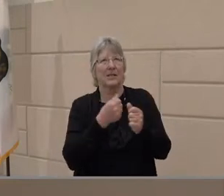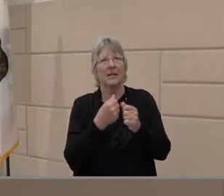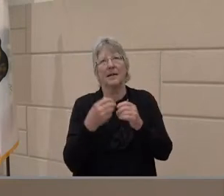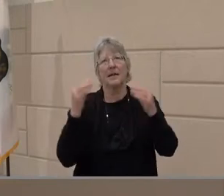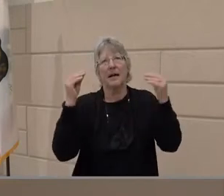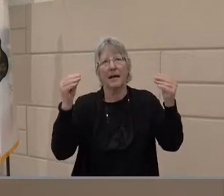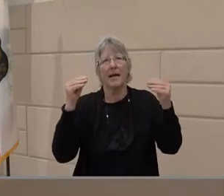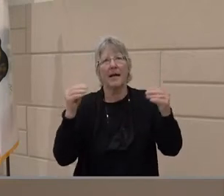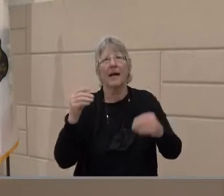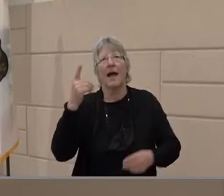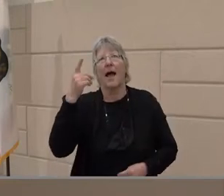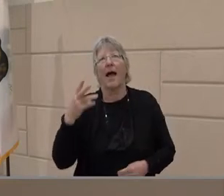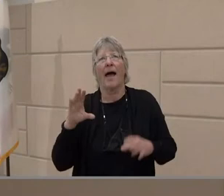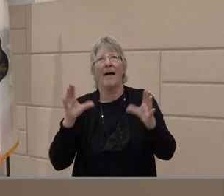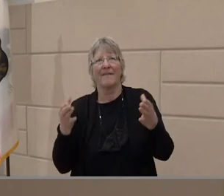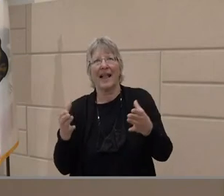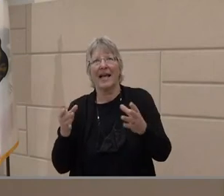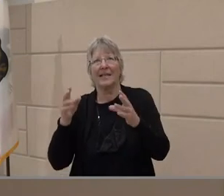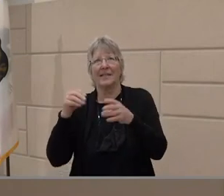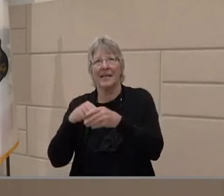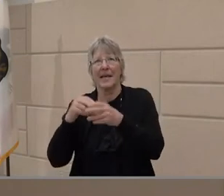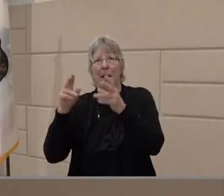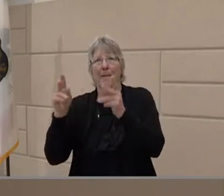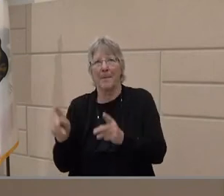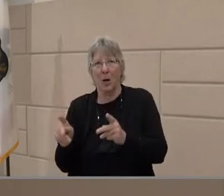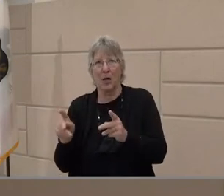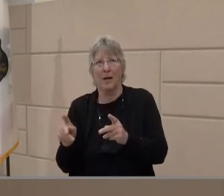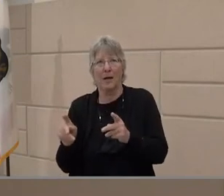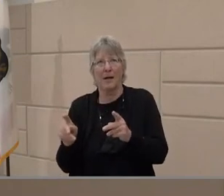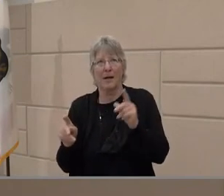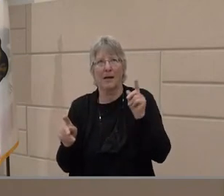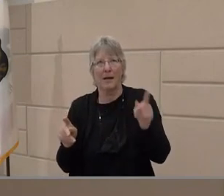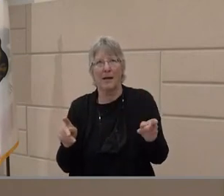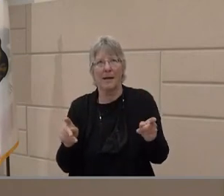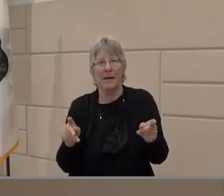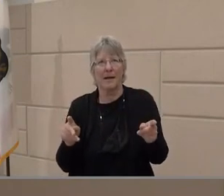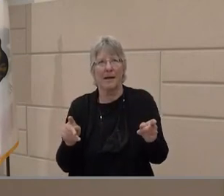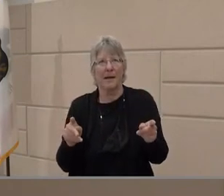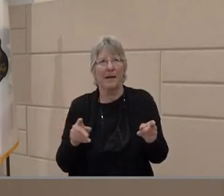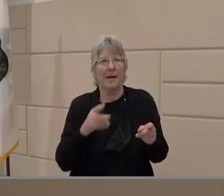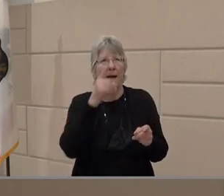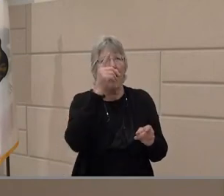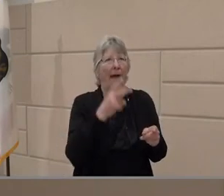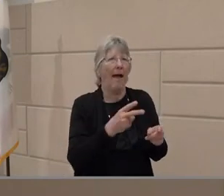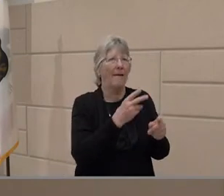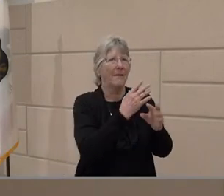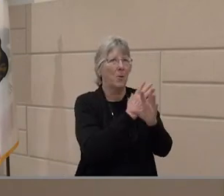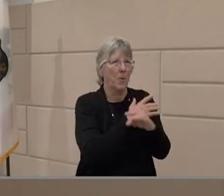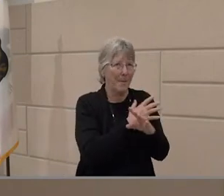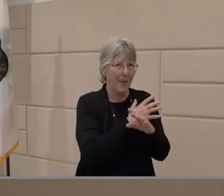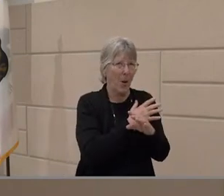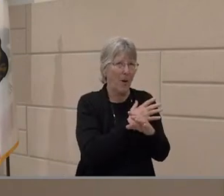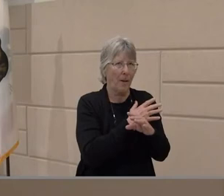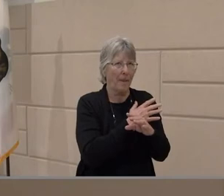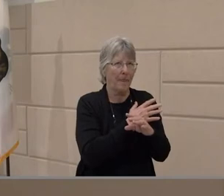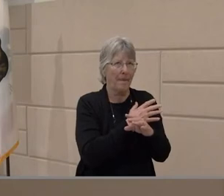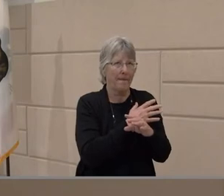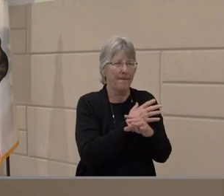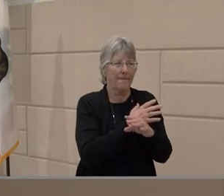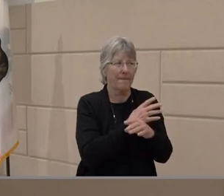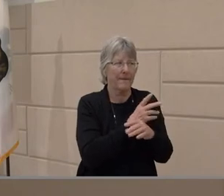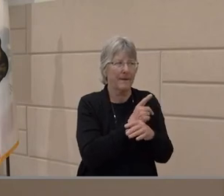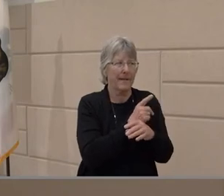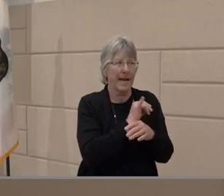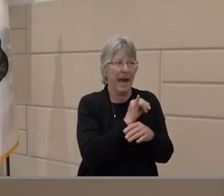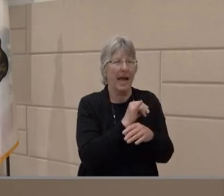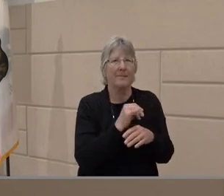បង្ហាត់ថ្នាក់ចំនួនសិស្សពាក់កណ្ដាលដែលជាសិស្សត្រឡប់ចូលរៀ